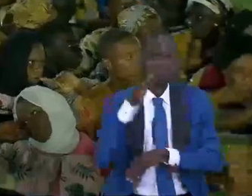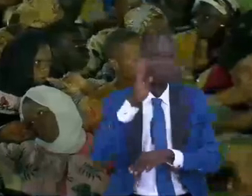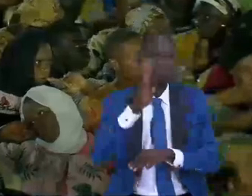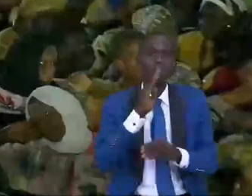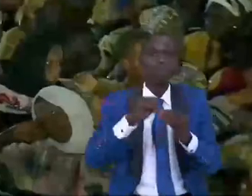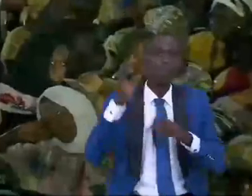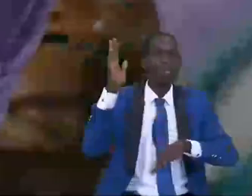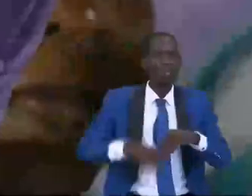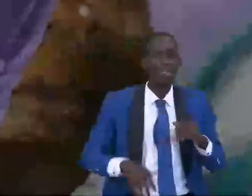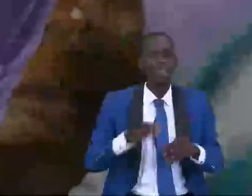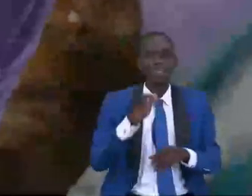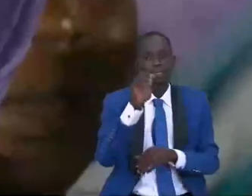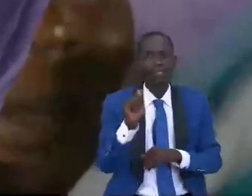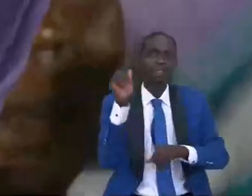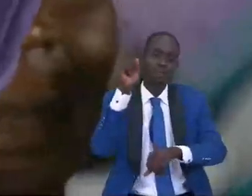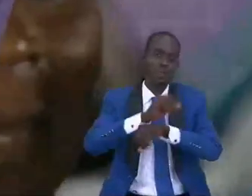vainqueur.